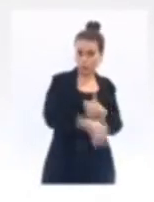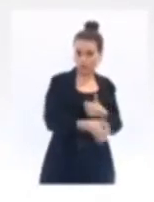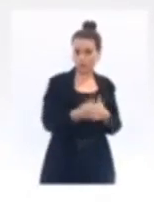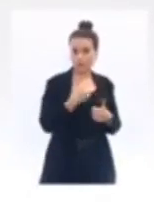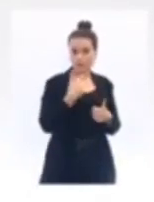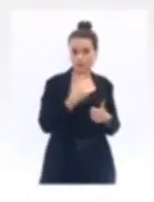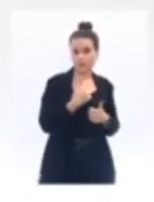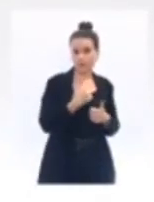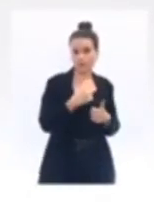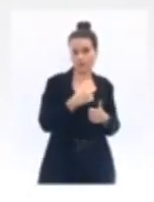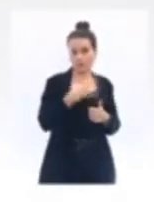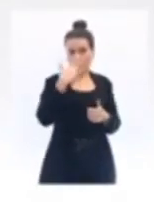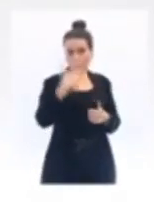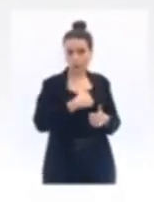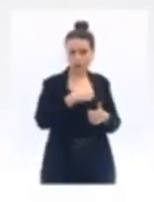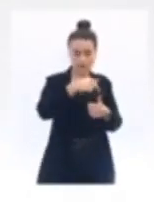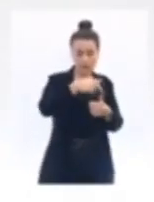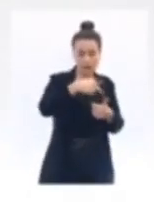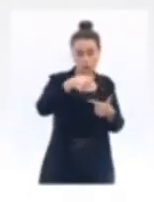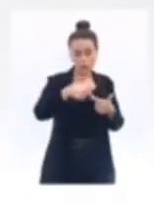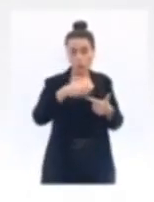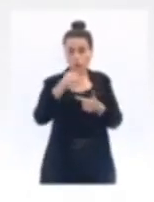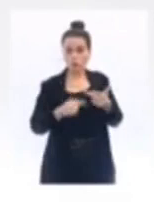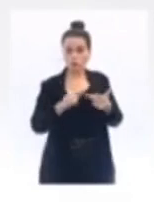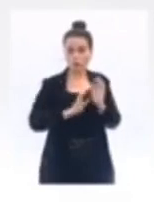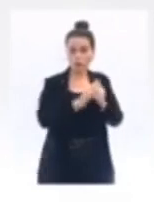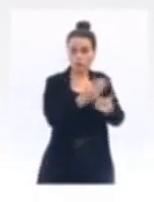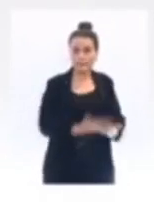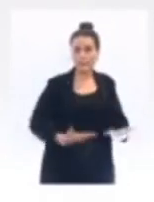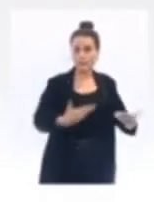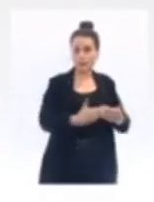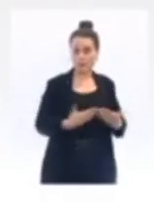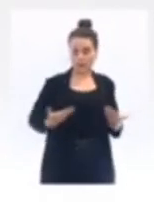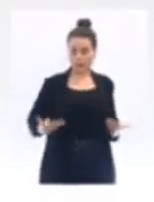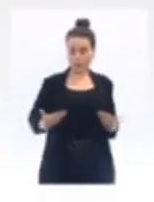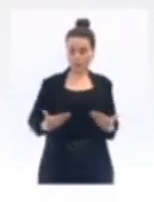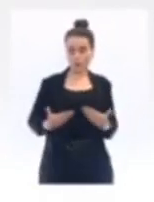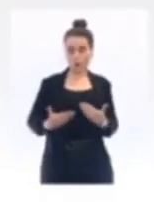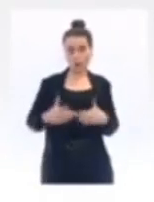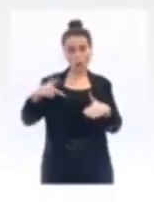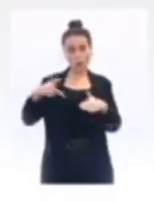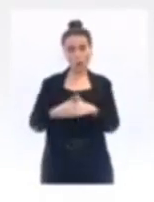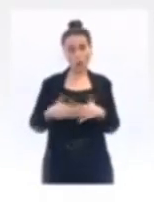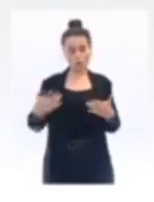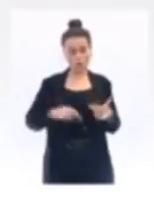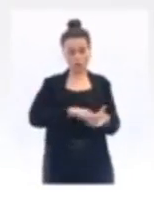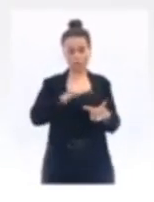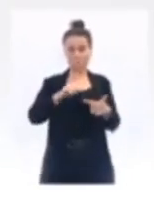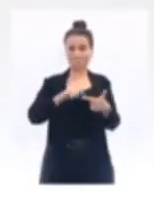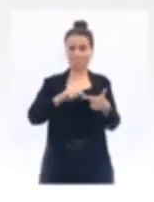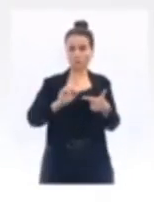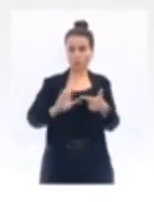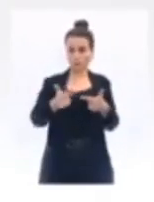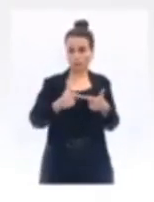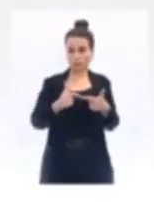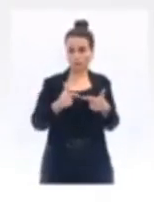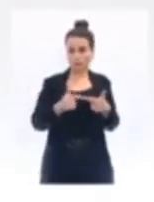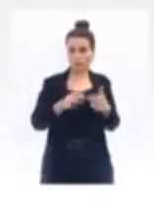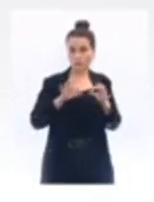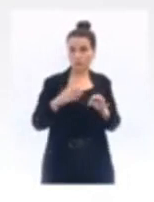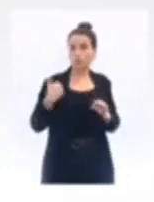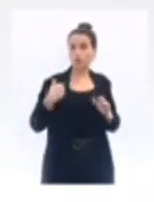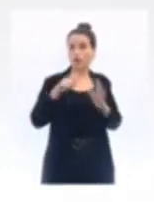lorsque une classe ou un établissement est fermé, d'assurer cette continuité pédagogique. La situation dans les lycées est très différente d'un lycée à l'autre. Vous